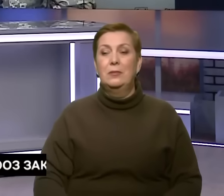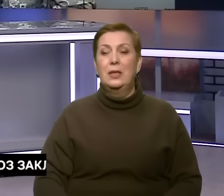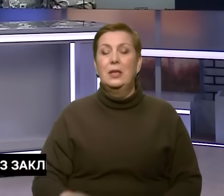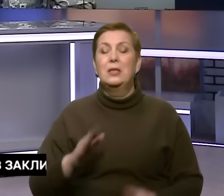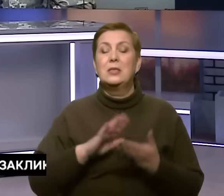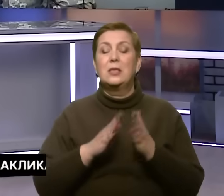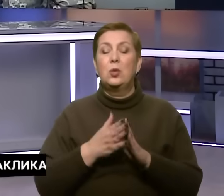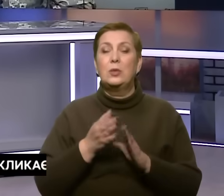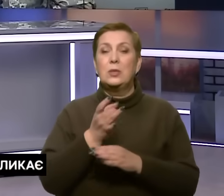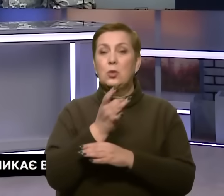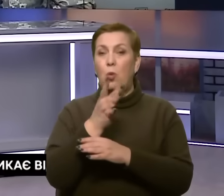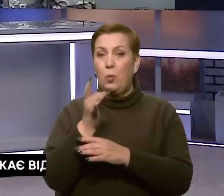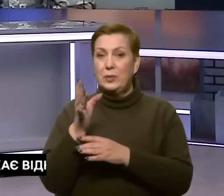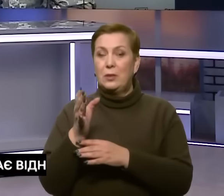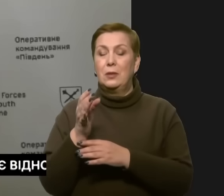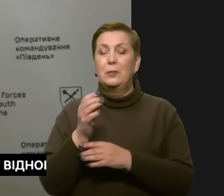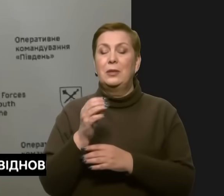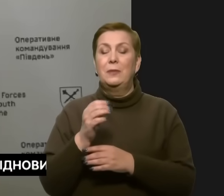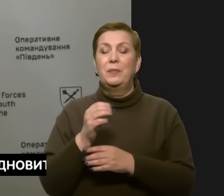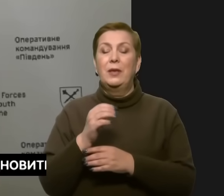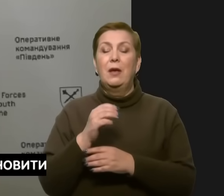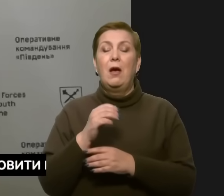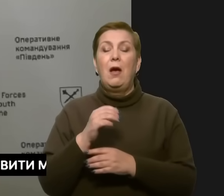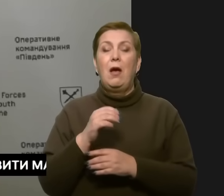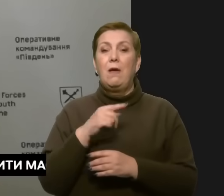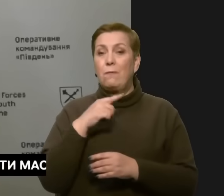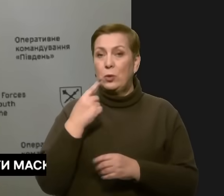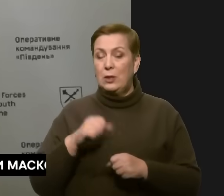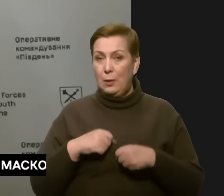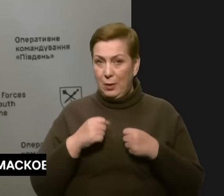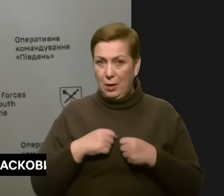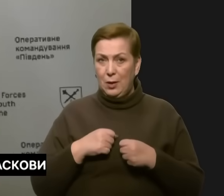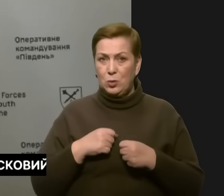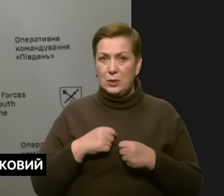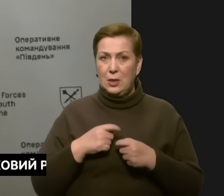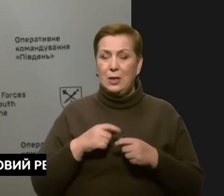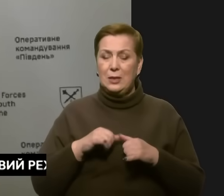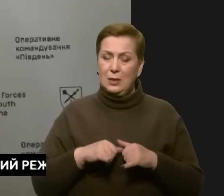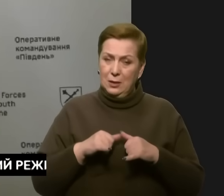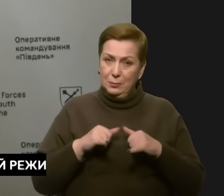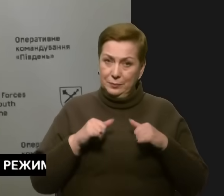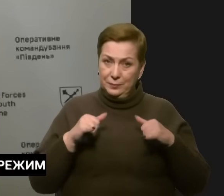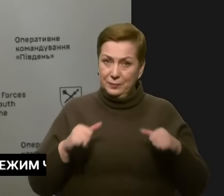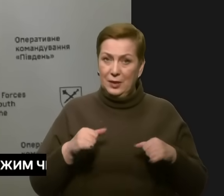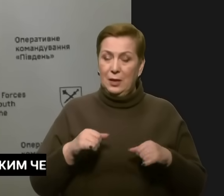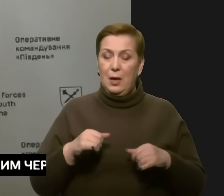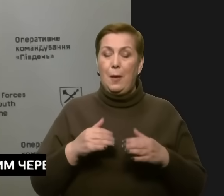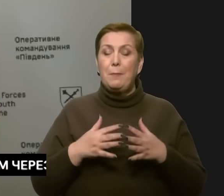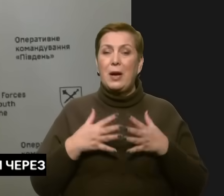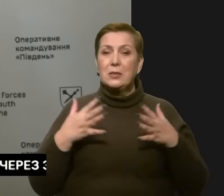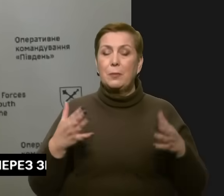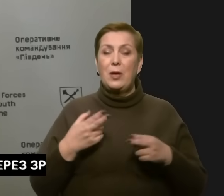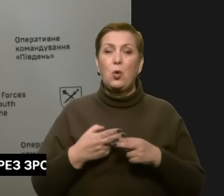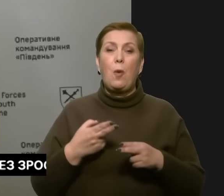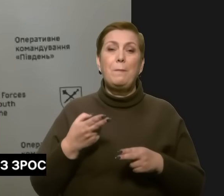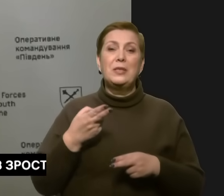Ситуація з обстрілами, вони намагаються її накручувати, намагаються максимально компенсувати, до прикладу,